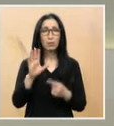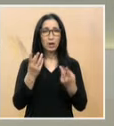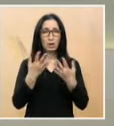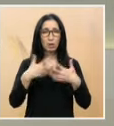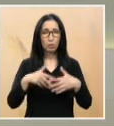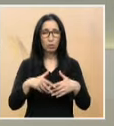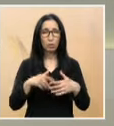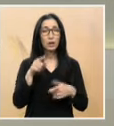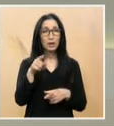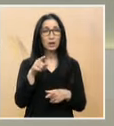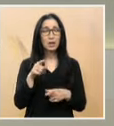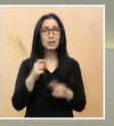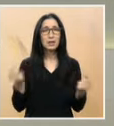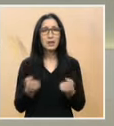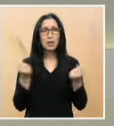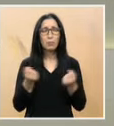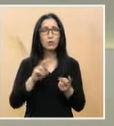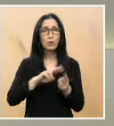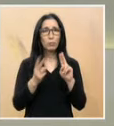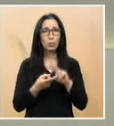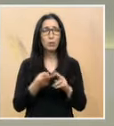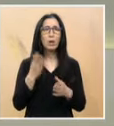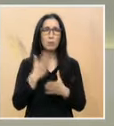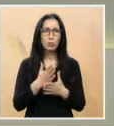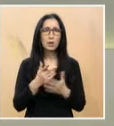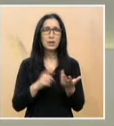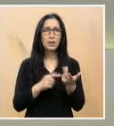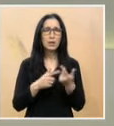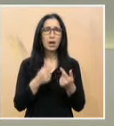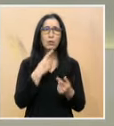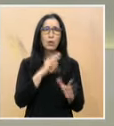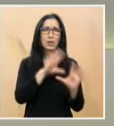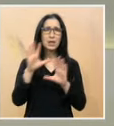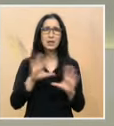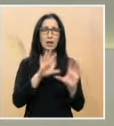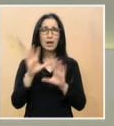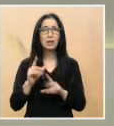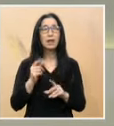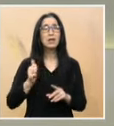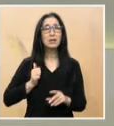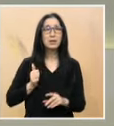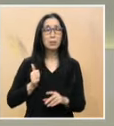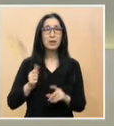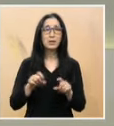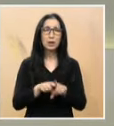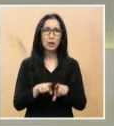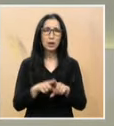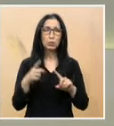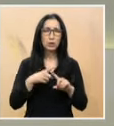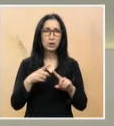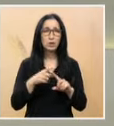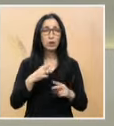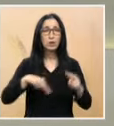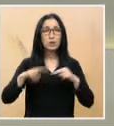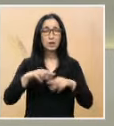на технологиите, и тези динамични промени, особено в последните няколко десетилетия, бих казала, че се запазиха като